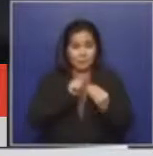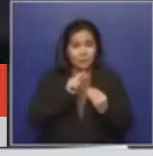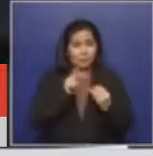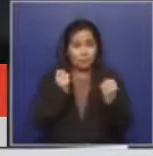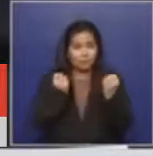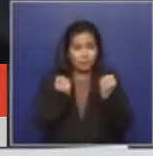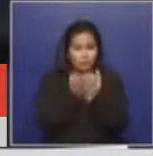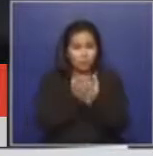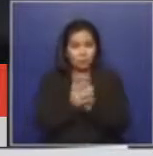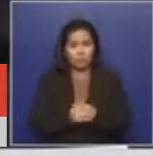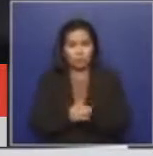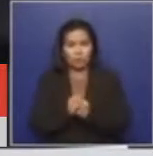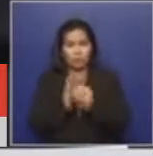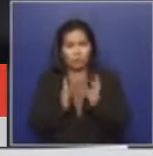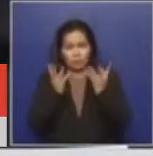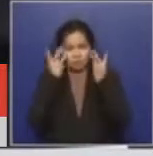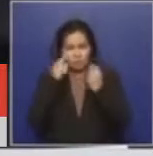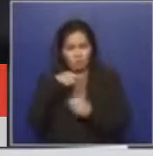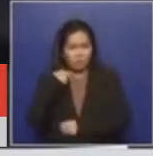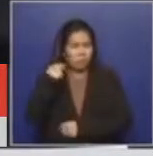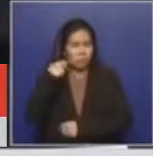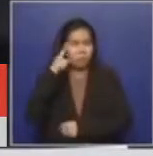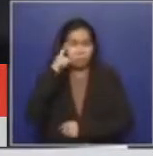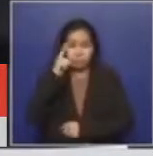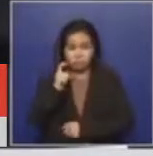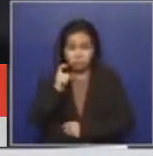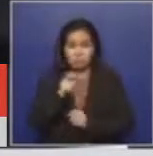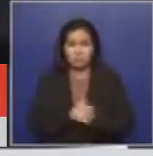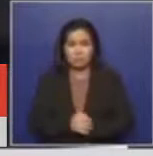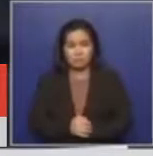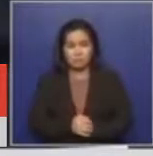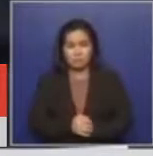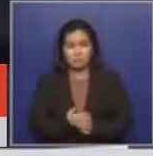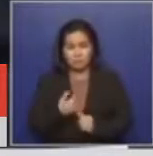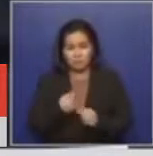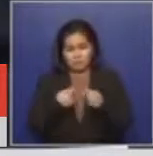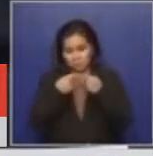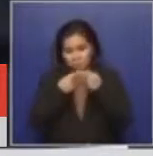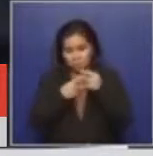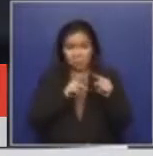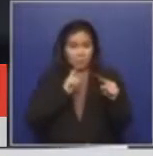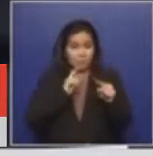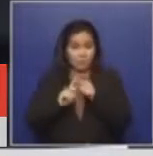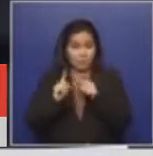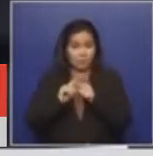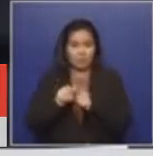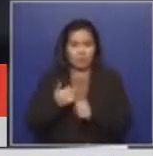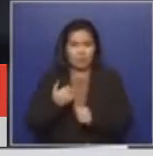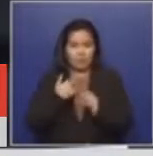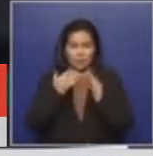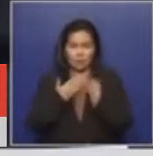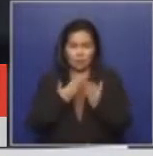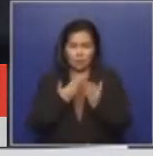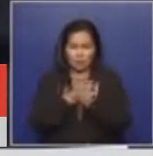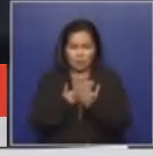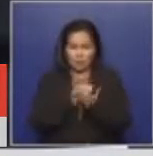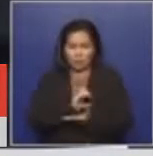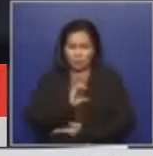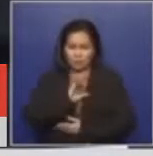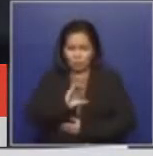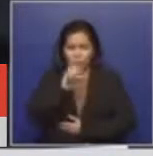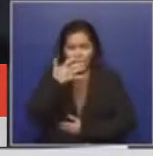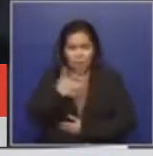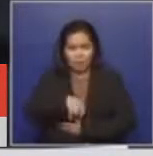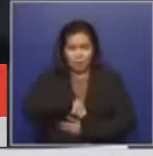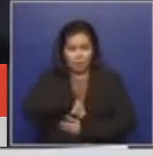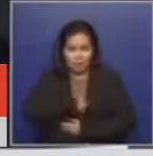คนผูกคอตายนะครับในหลายสิ่งหลายอย่างที่บางคนลงทุนต่างๆก็เ